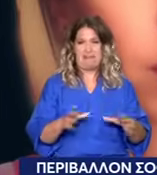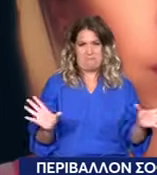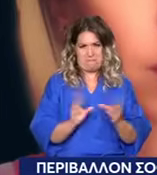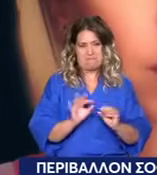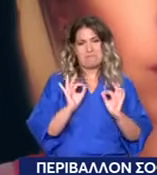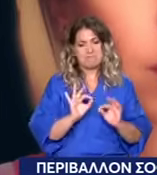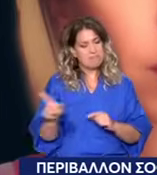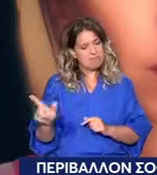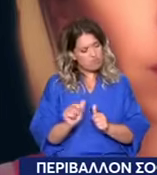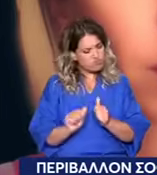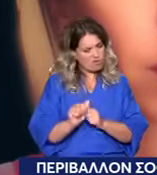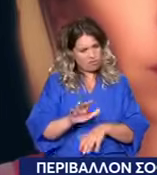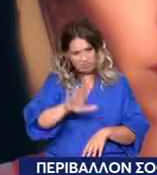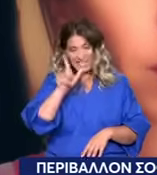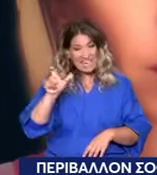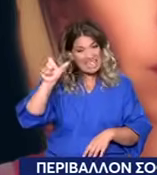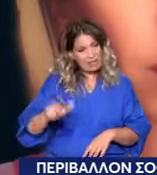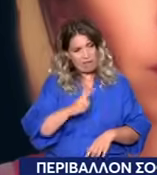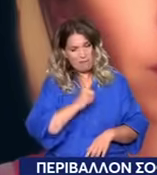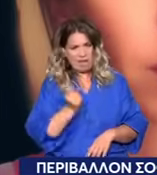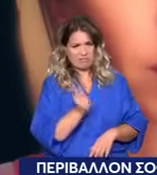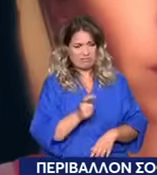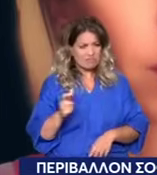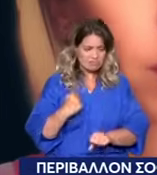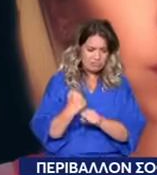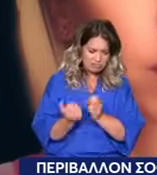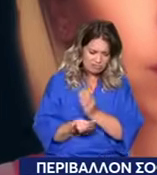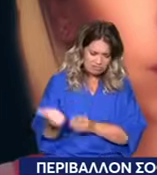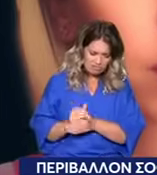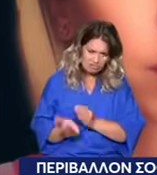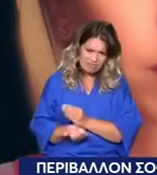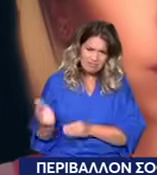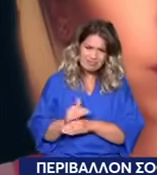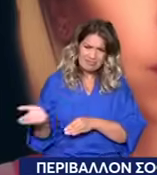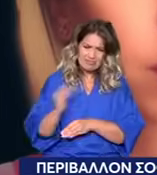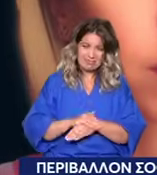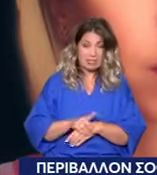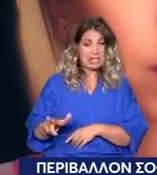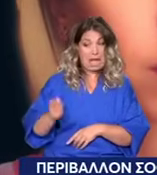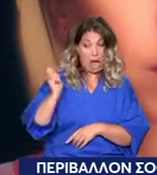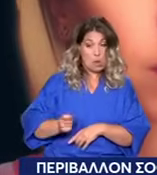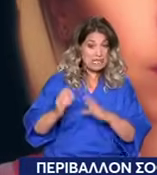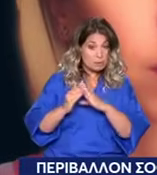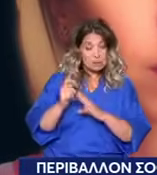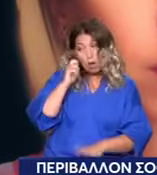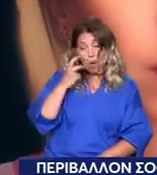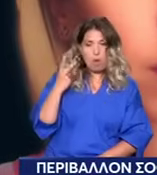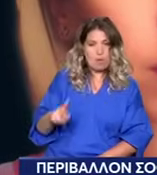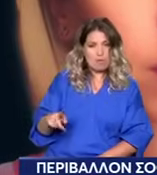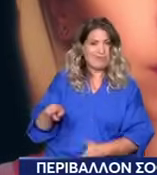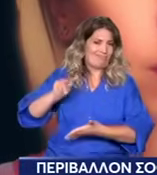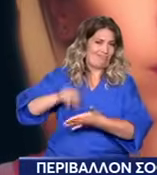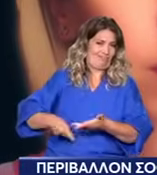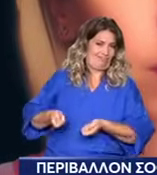ήταν προτεραιότητα και πρωτοβουλία της ίδιας. Δούλευε από το πρωί μέχρι το βράδυ και έχει ένα σπίτι στο όνομά της, το οποίο είναι για το παιδί που έχει